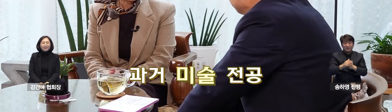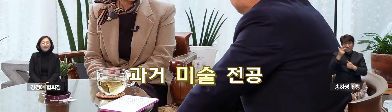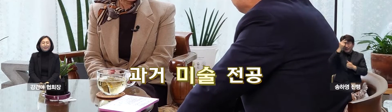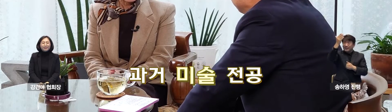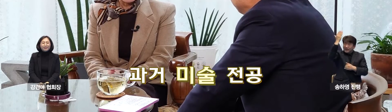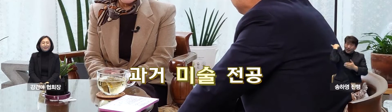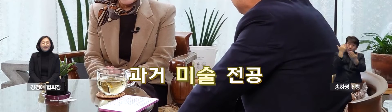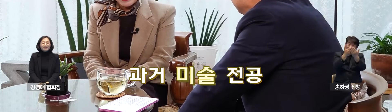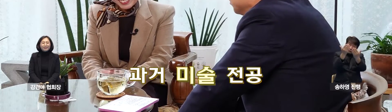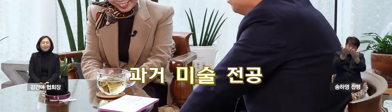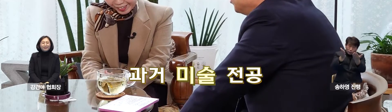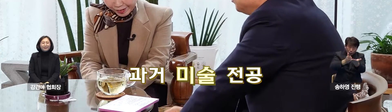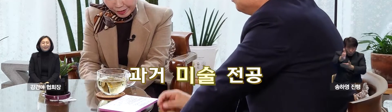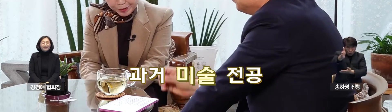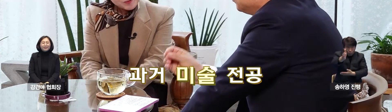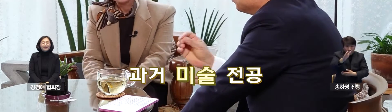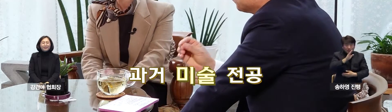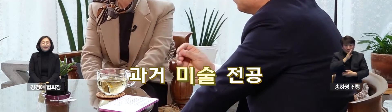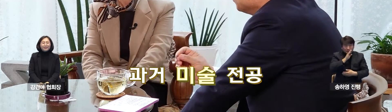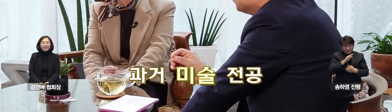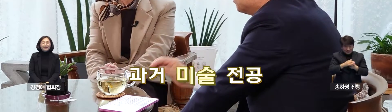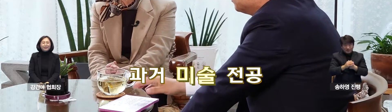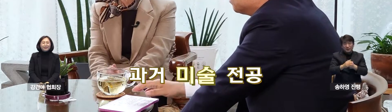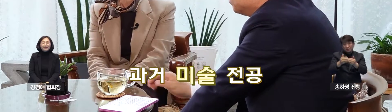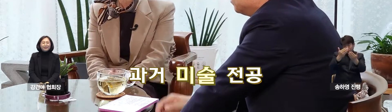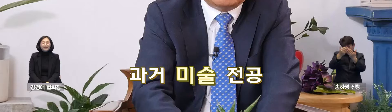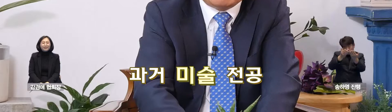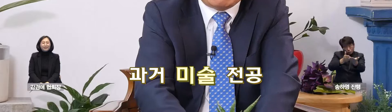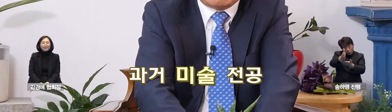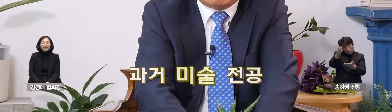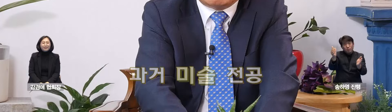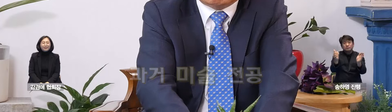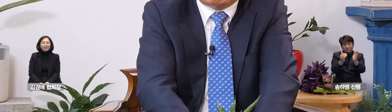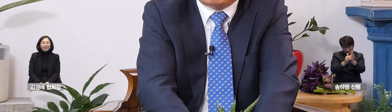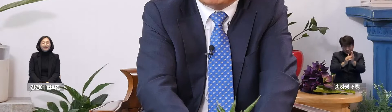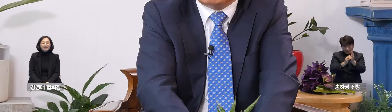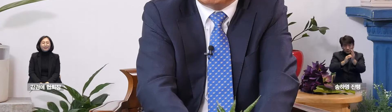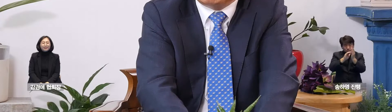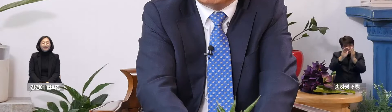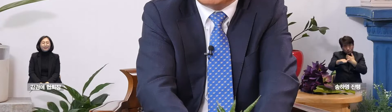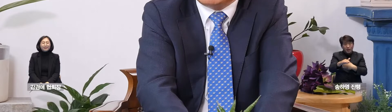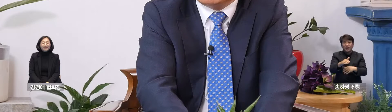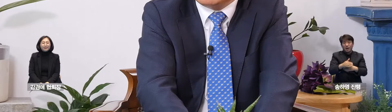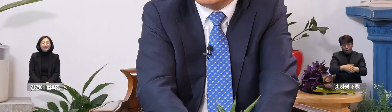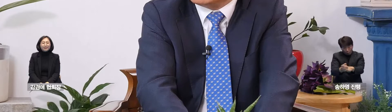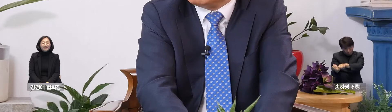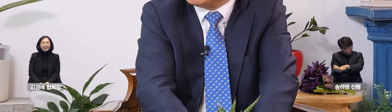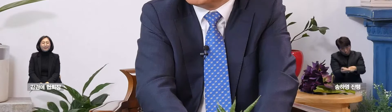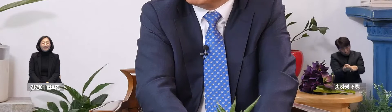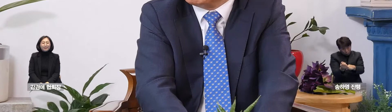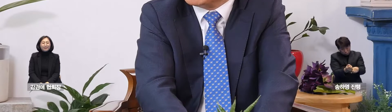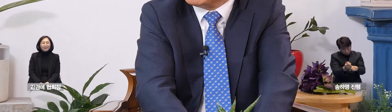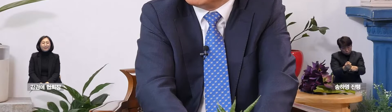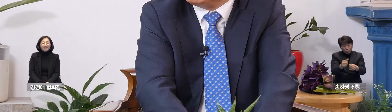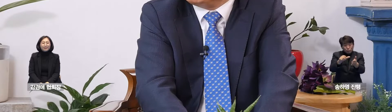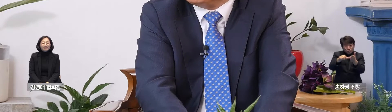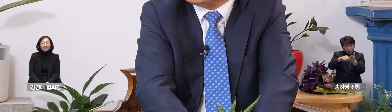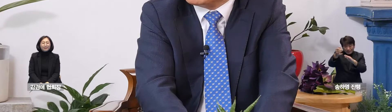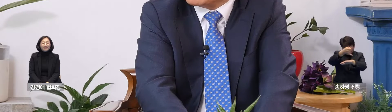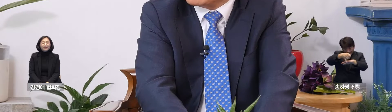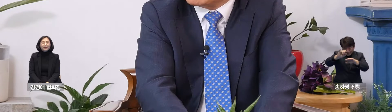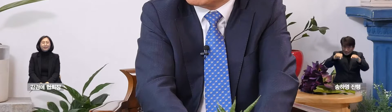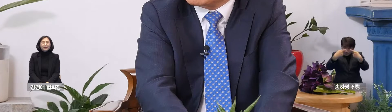미술을 하셨다면서요. 미술을 전공하셔가지고 골프용품 디자인에 참여하는 거 보니까